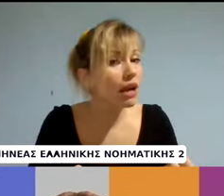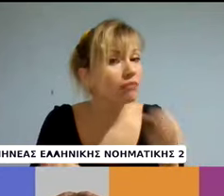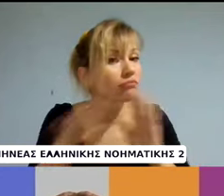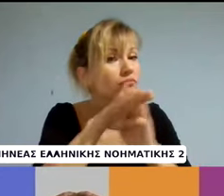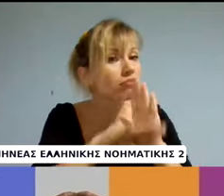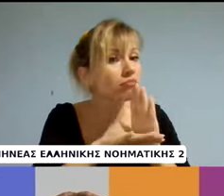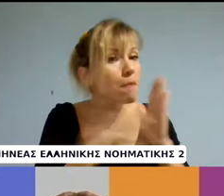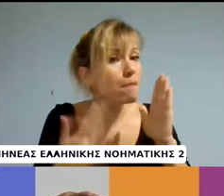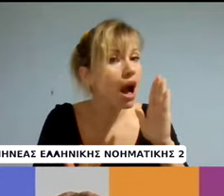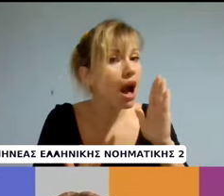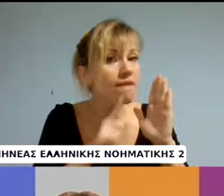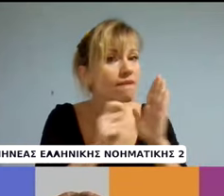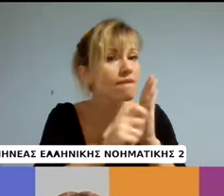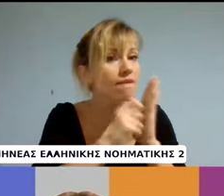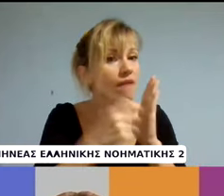Νομίζω ότι...